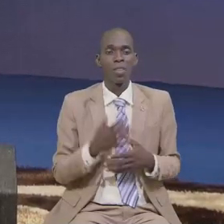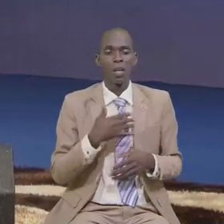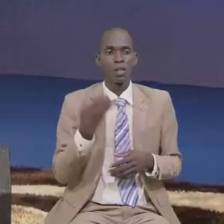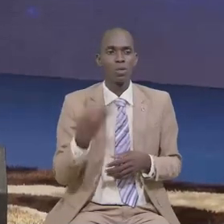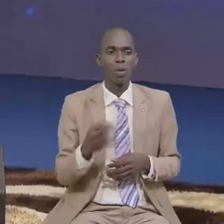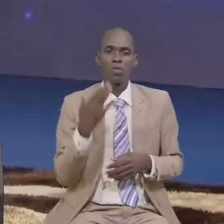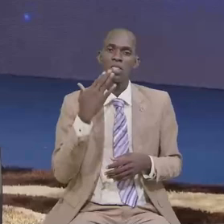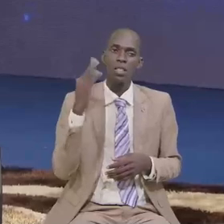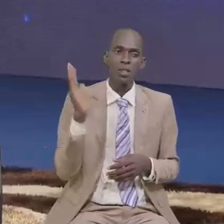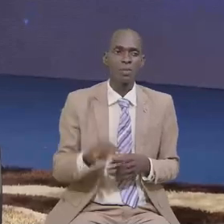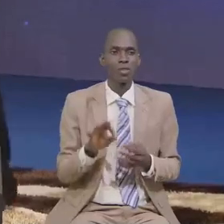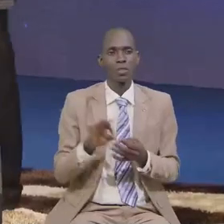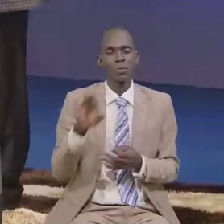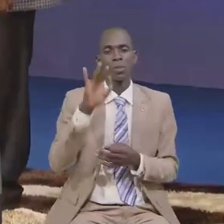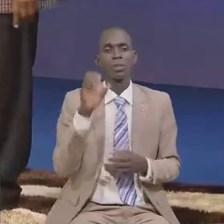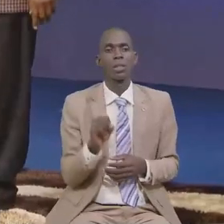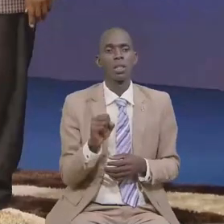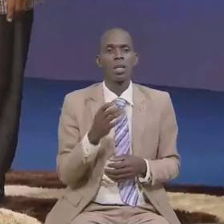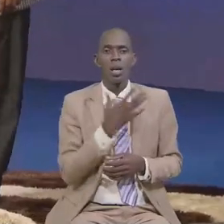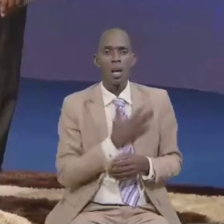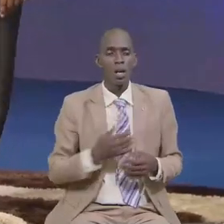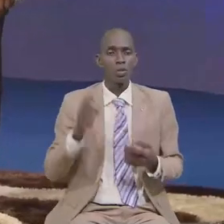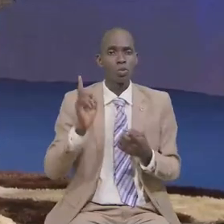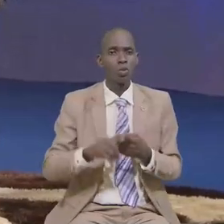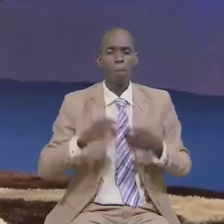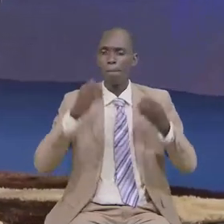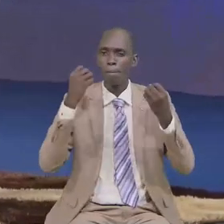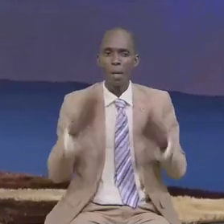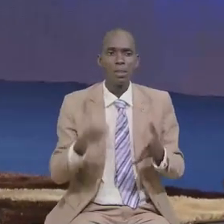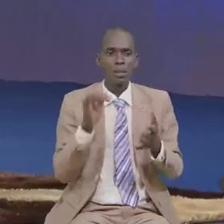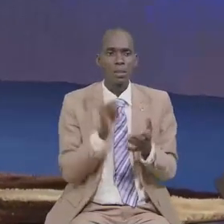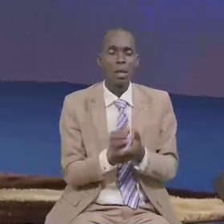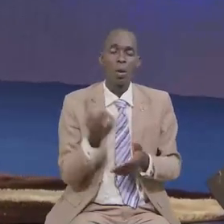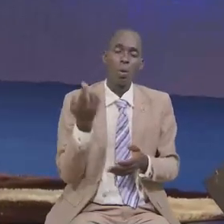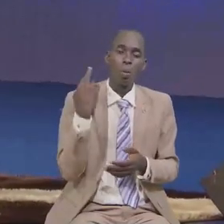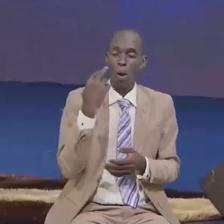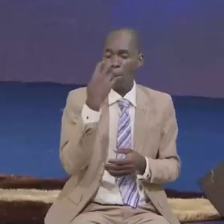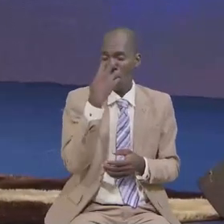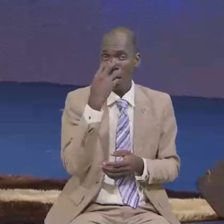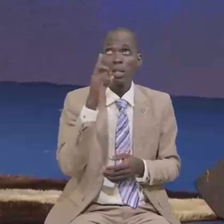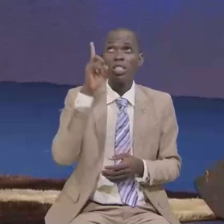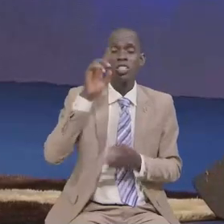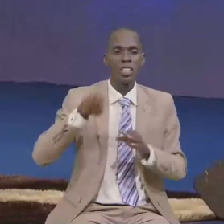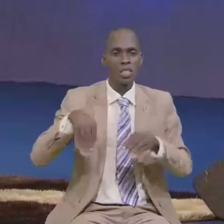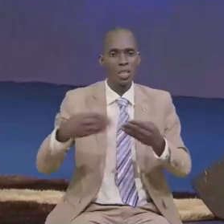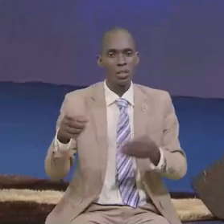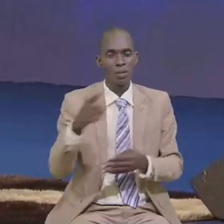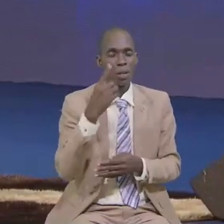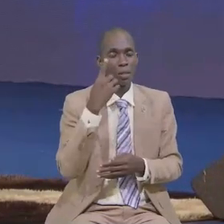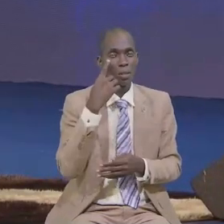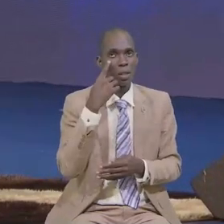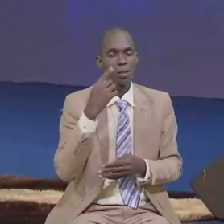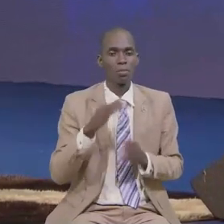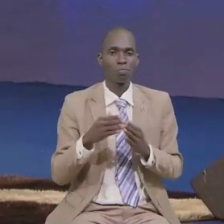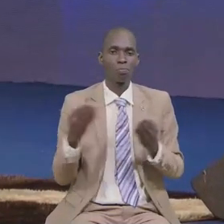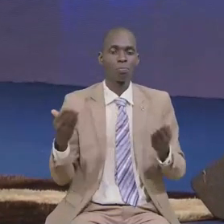et d'esprits malins. Et il rendit la vue à plusieurs